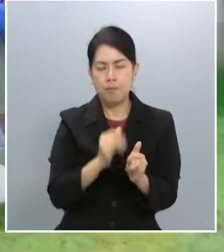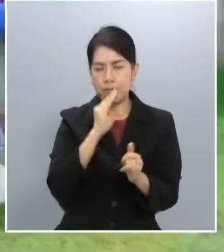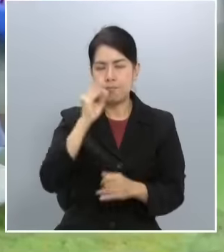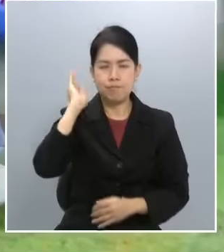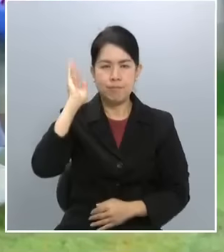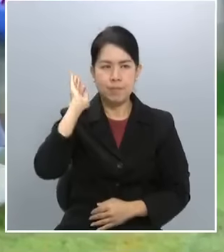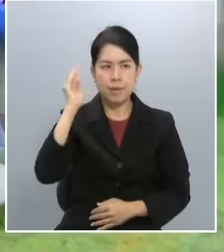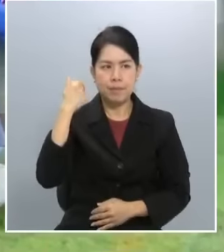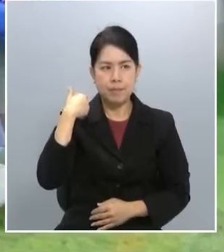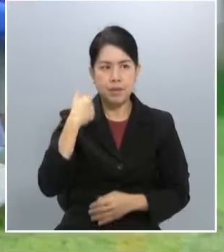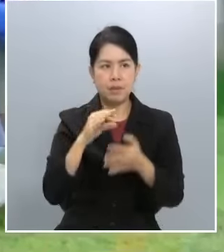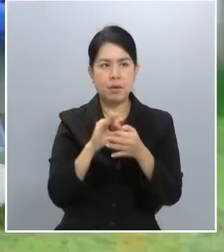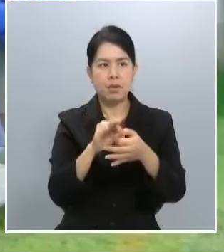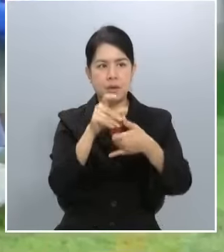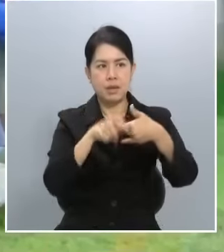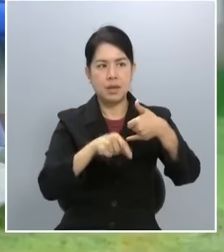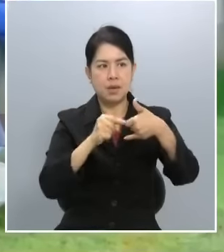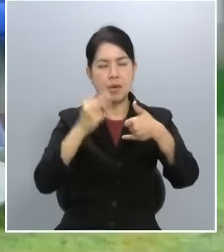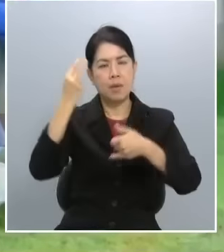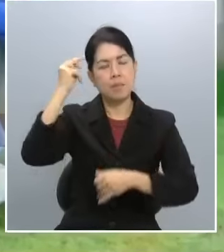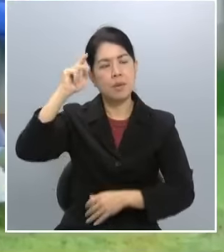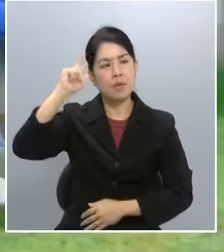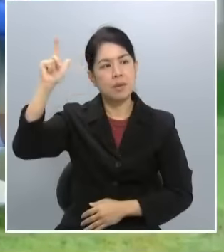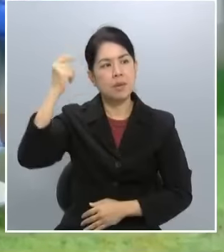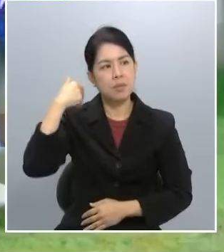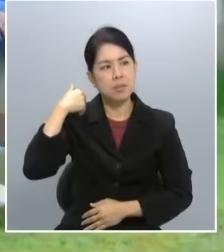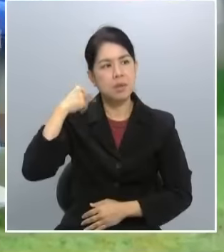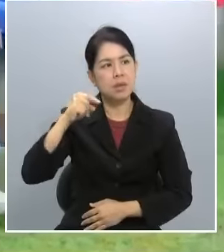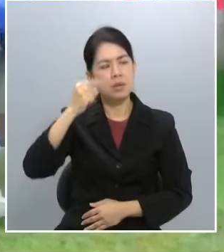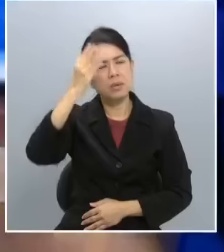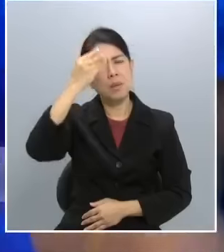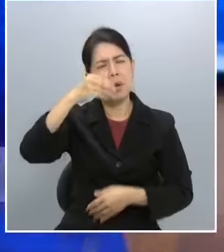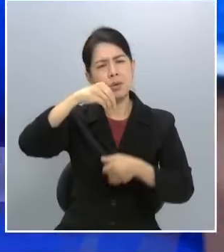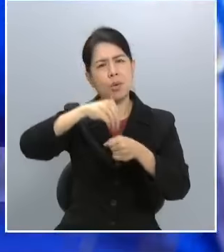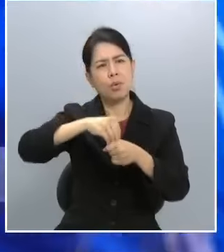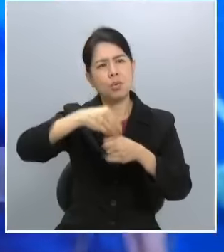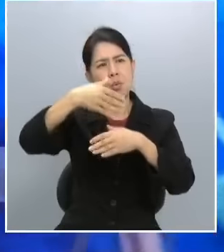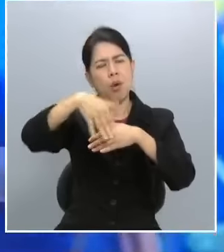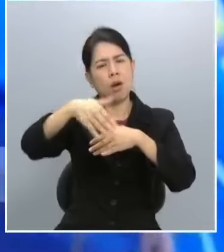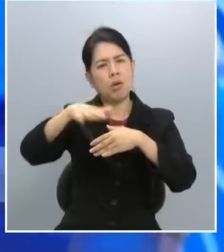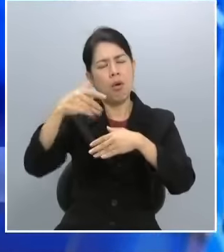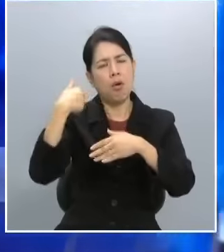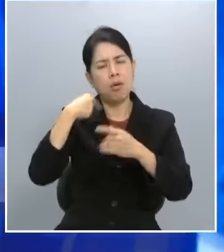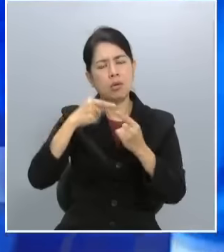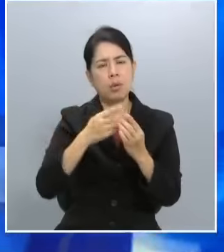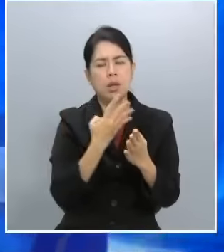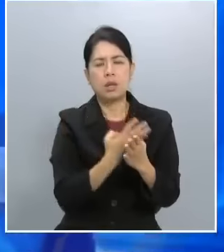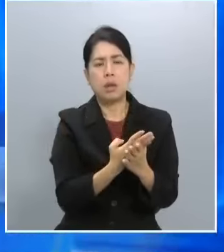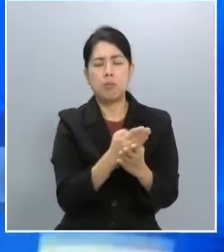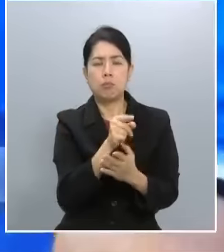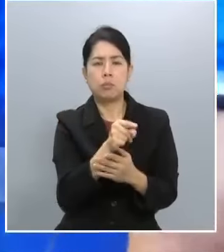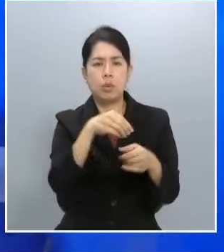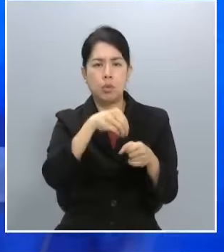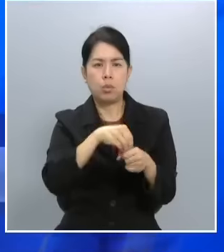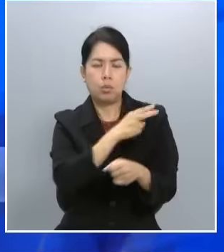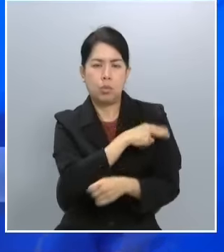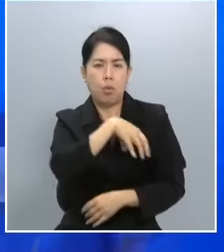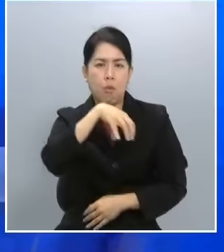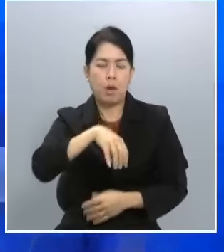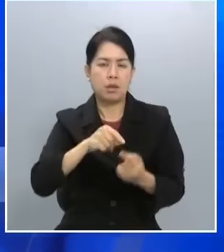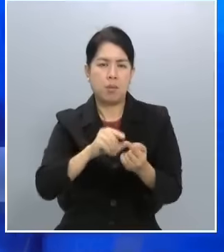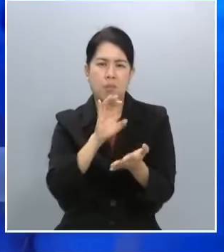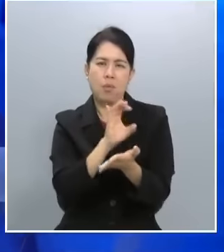กรณีนายทักษิณรักษาตัวอยู่นอกเรือนจำส่งเสียงไปถึงรัฐบาลและกรมราชทัณฑ์ที่อนุญาตให้รักษ